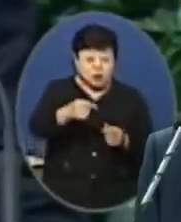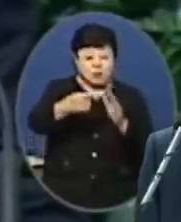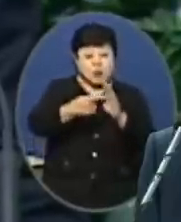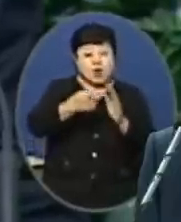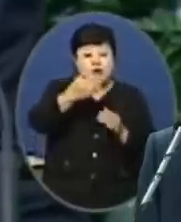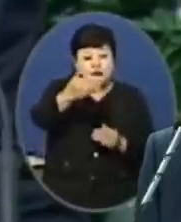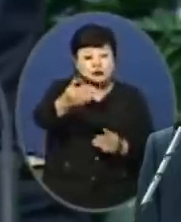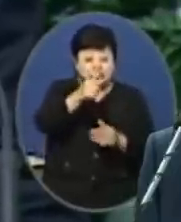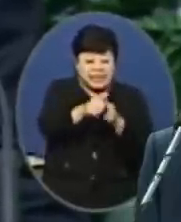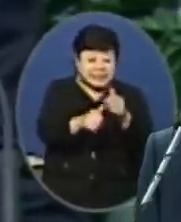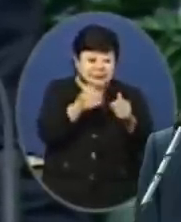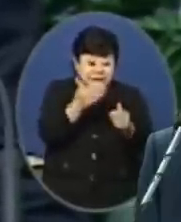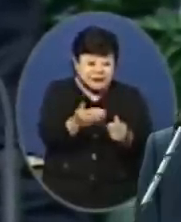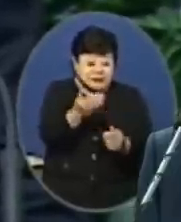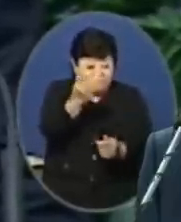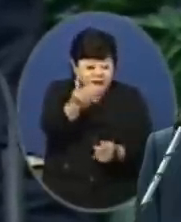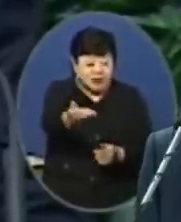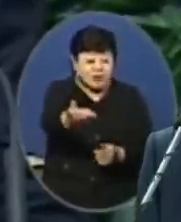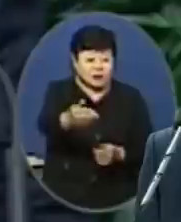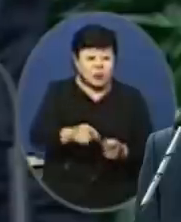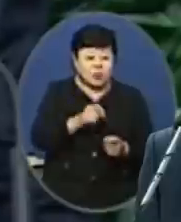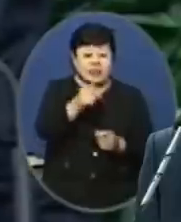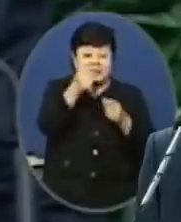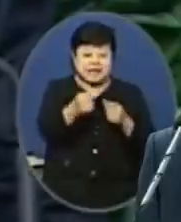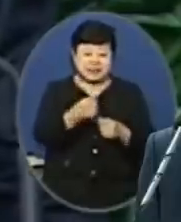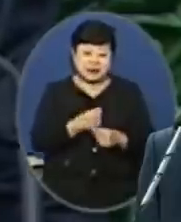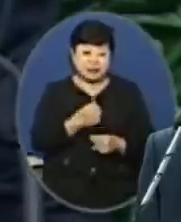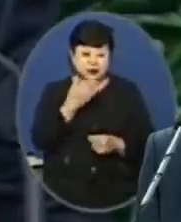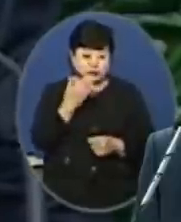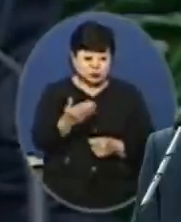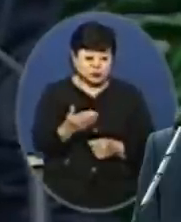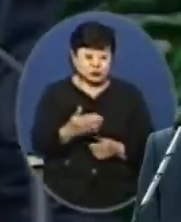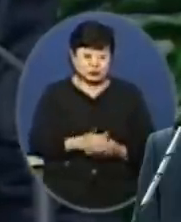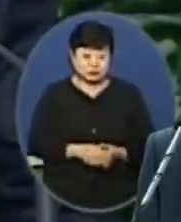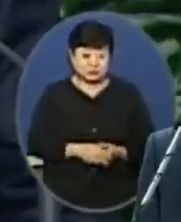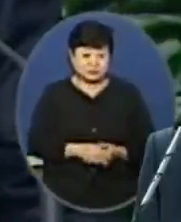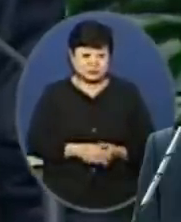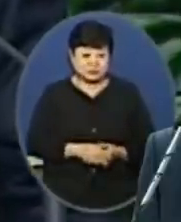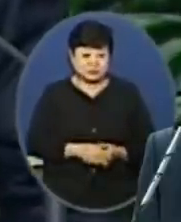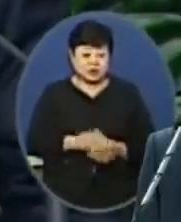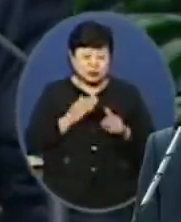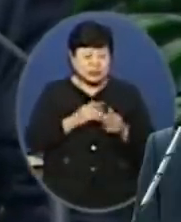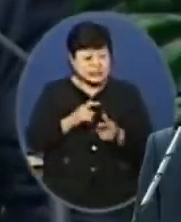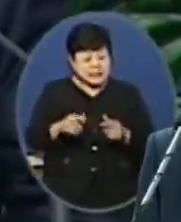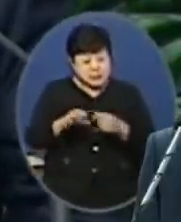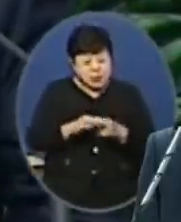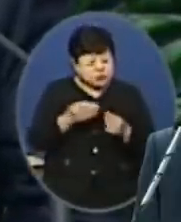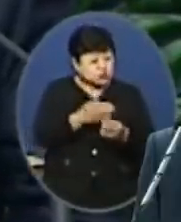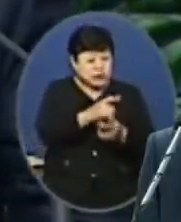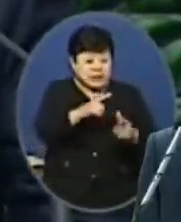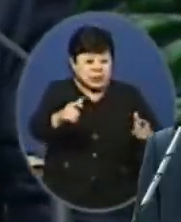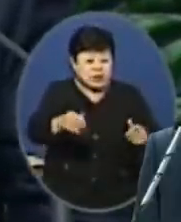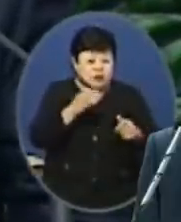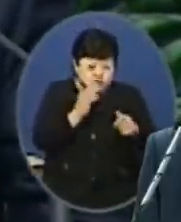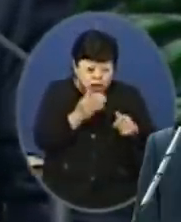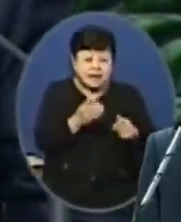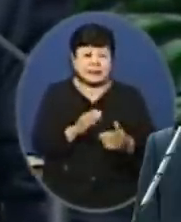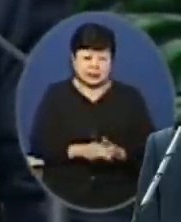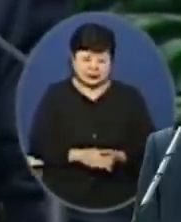보여주게 되는데, 하나님이 여러분에게 장수하게 만들어 주시려고 아무리 해도 안 구하면 안 줍니다. 구해야